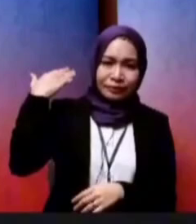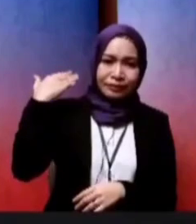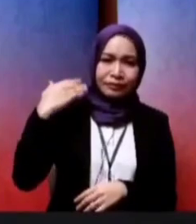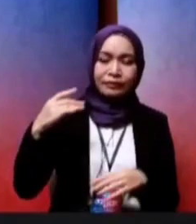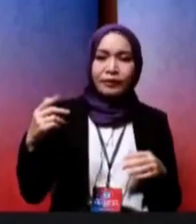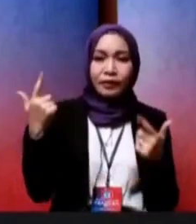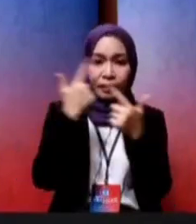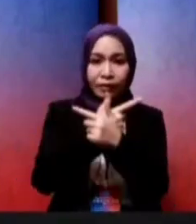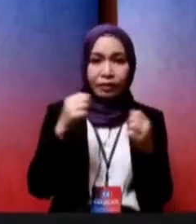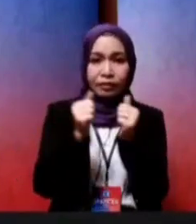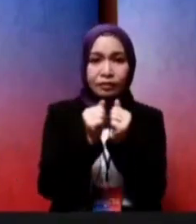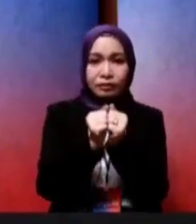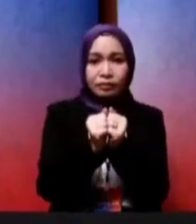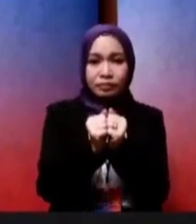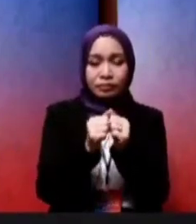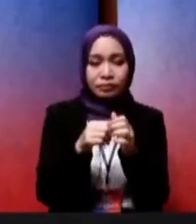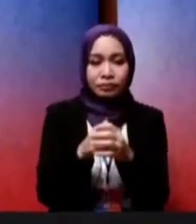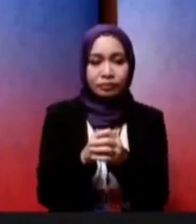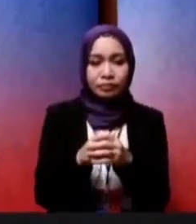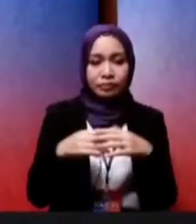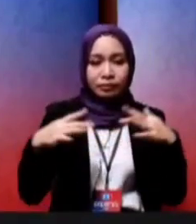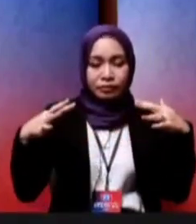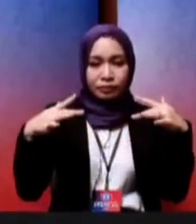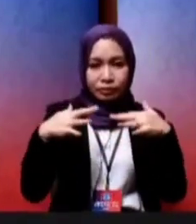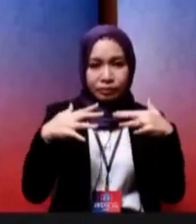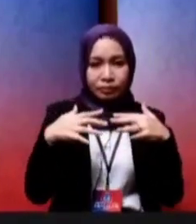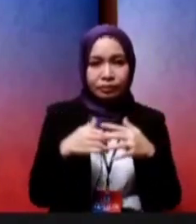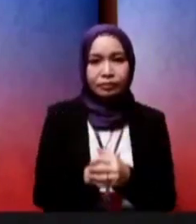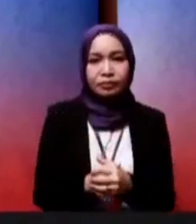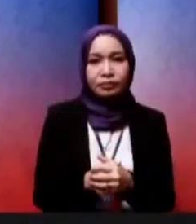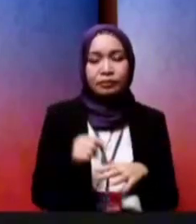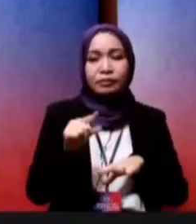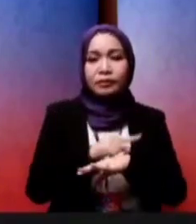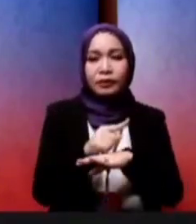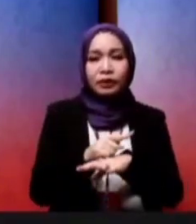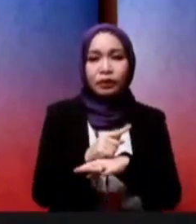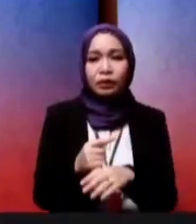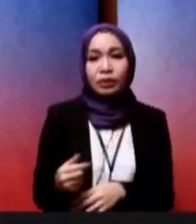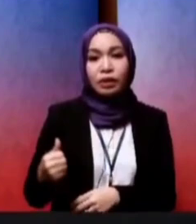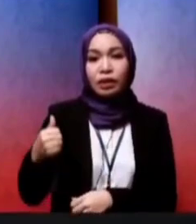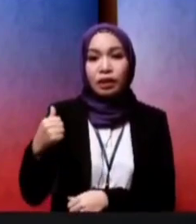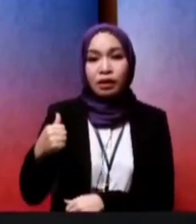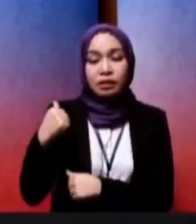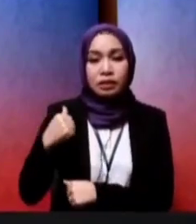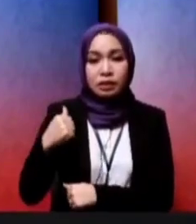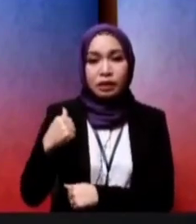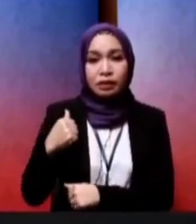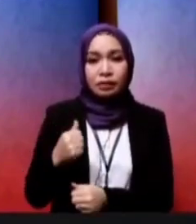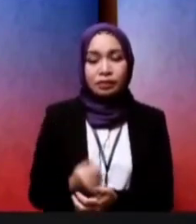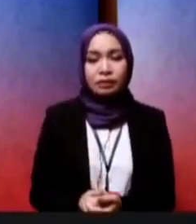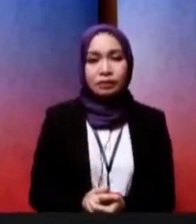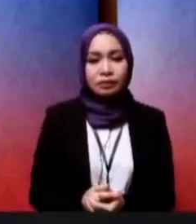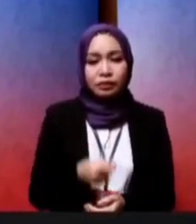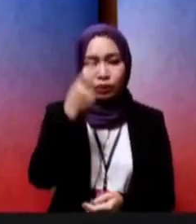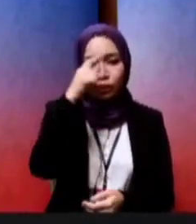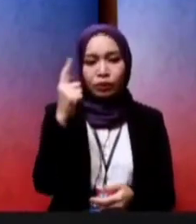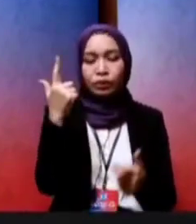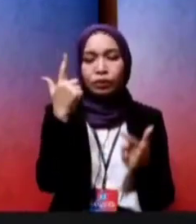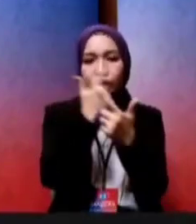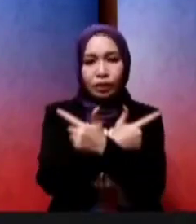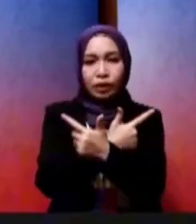perang jadi kita guna senapang dan juga peluru kita mungkin untuk melawan pihak